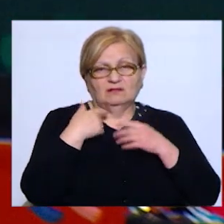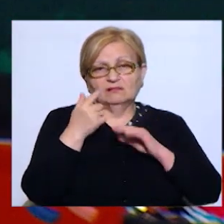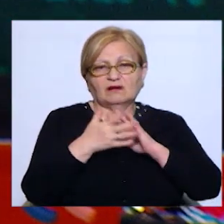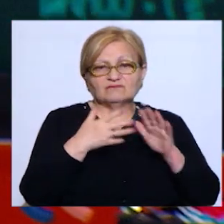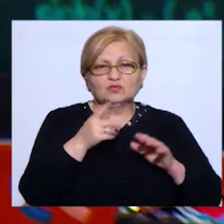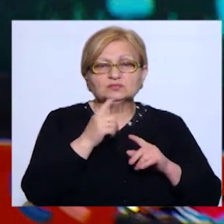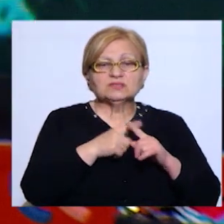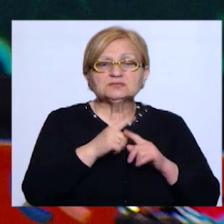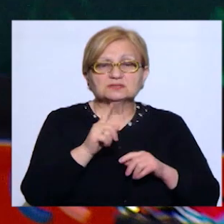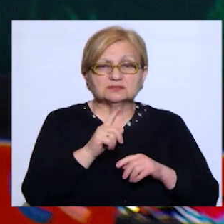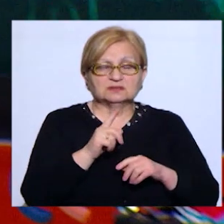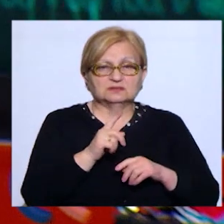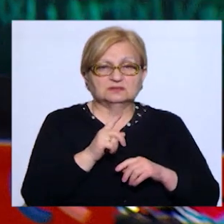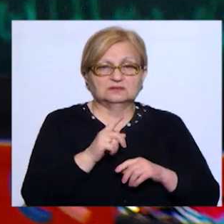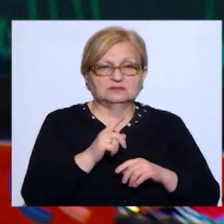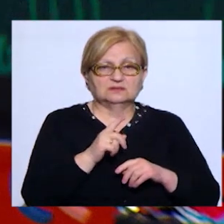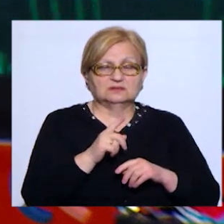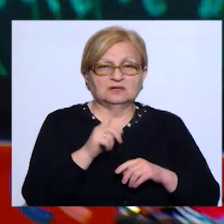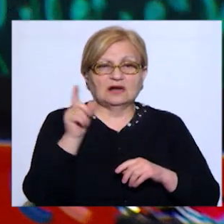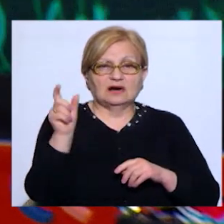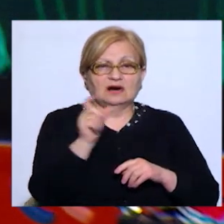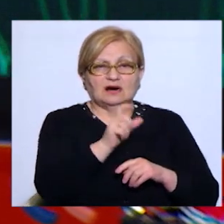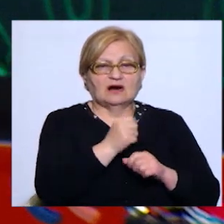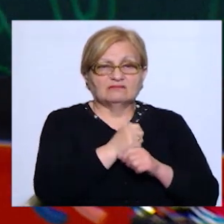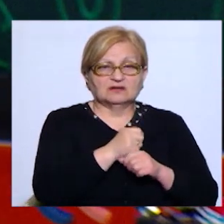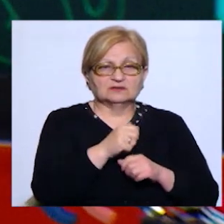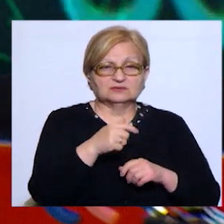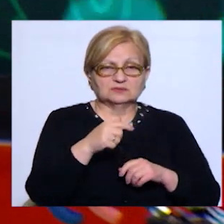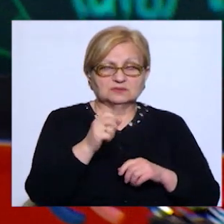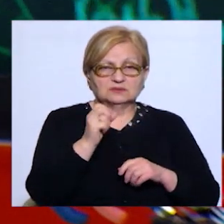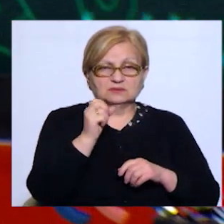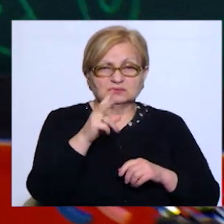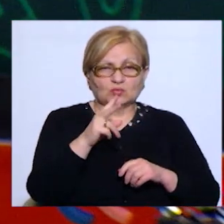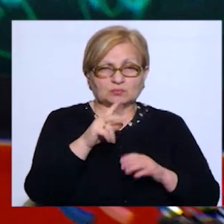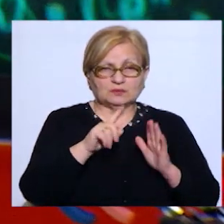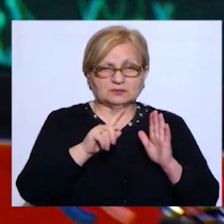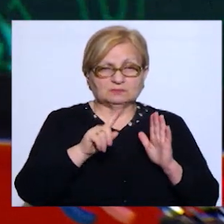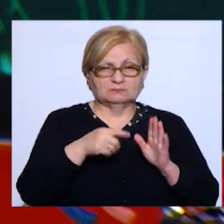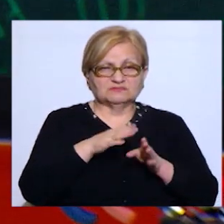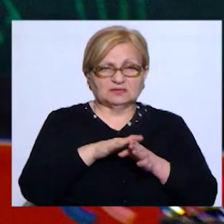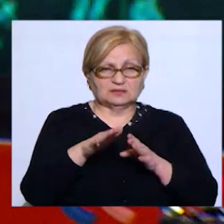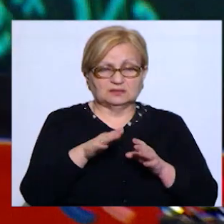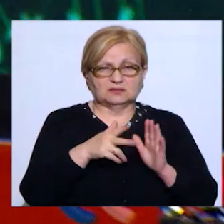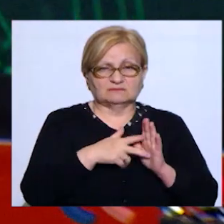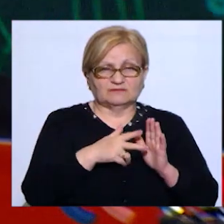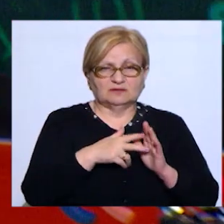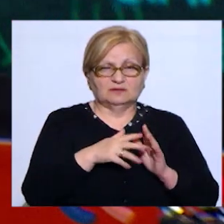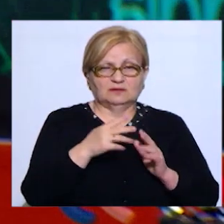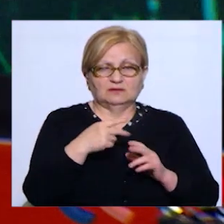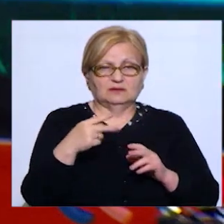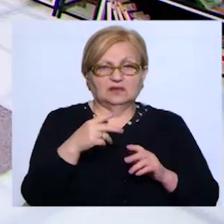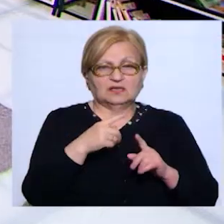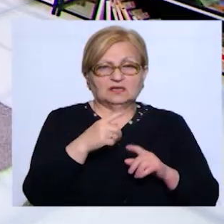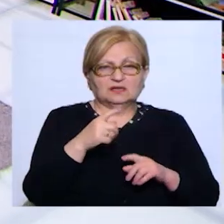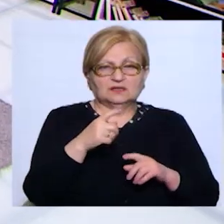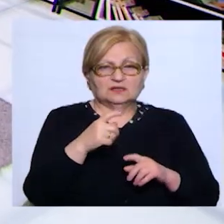დავადგინოთ, რომ ამოხსნათ განტოლება, რას მივიღებთ? 12.8 უდრის x